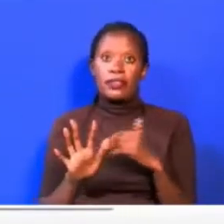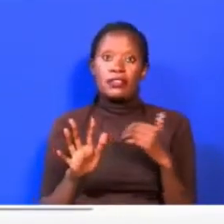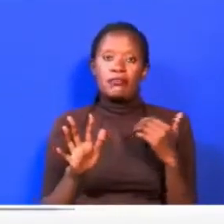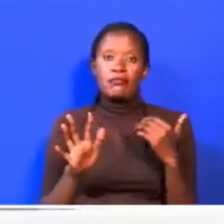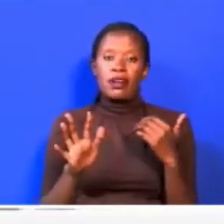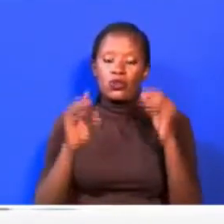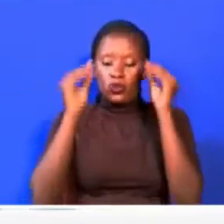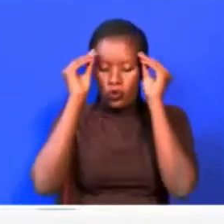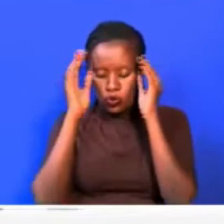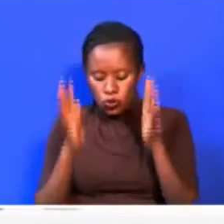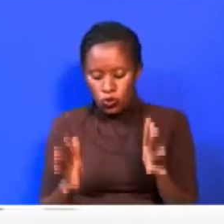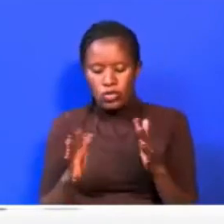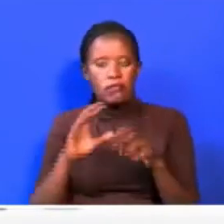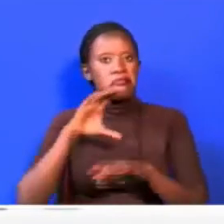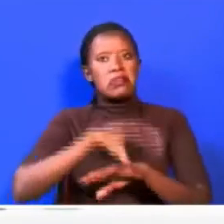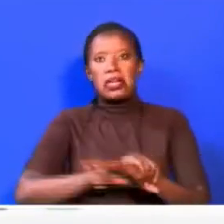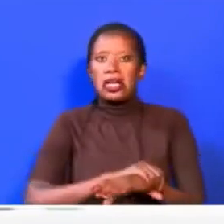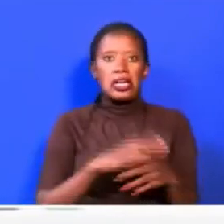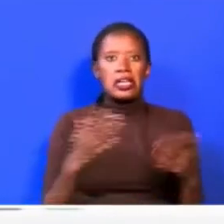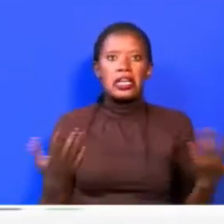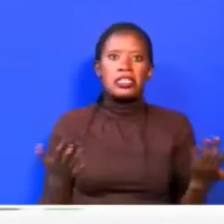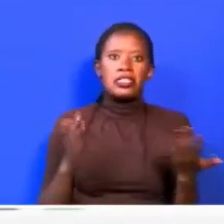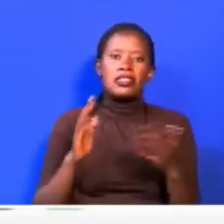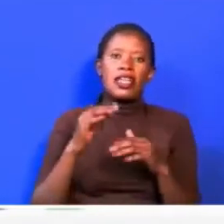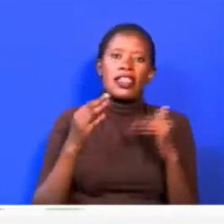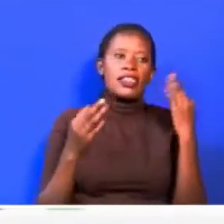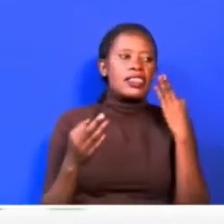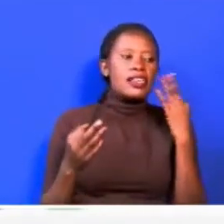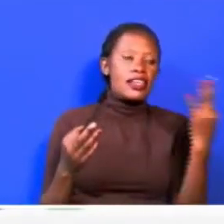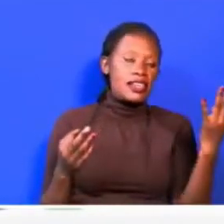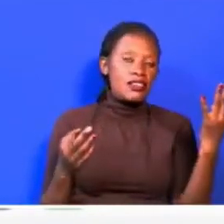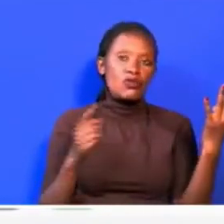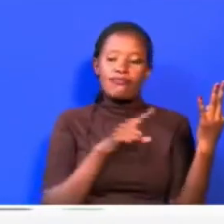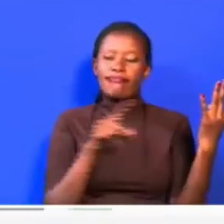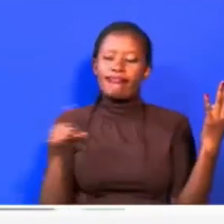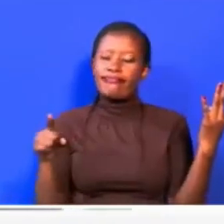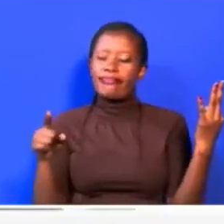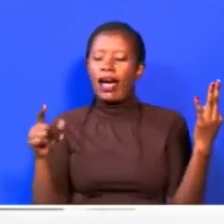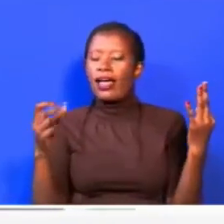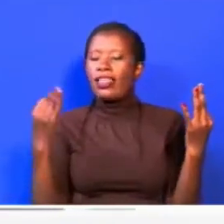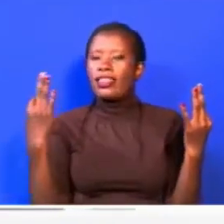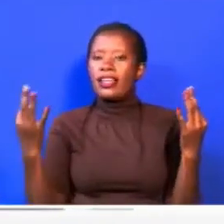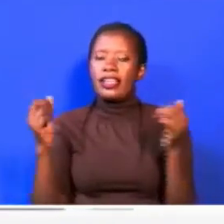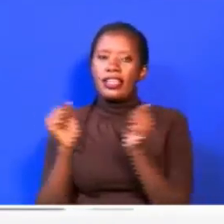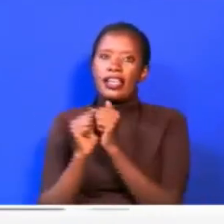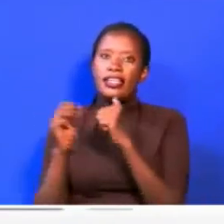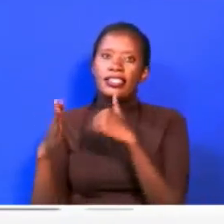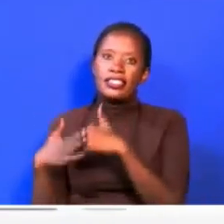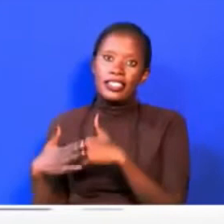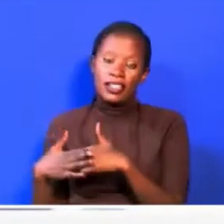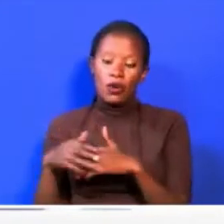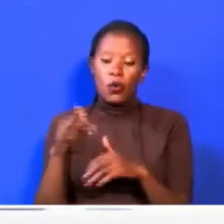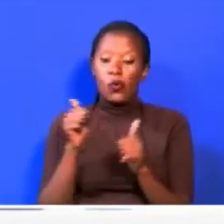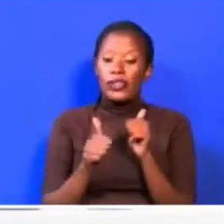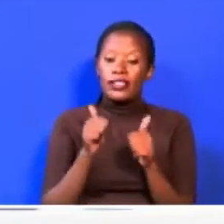1,315,275 wakizoa alama zaidi ya 300 hadi 399, huku wanafunzi